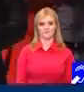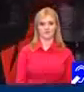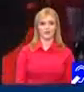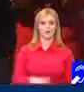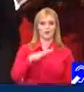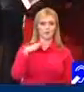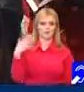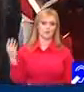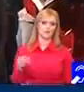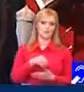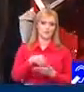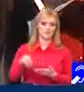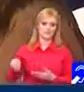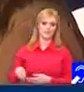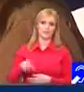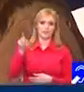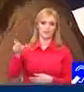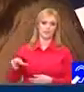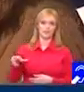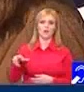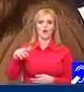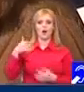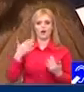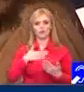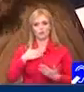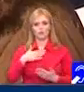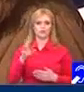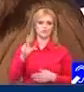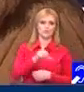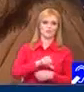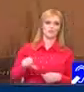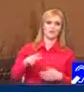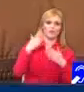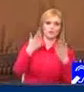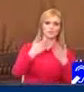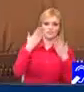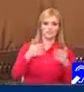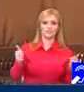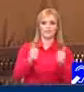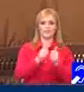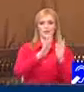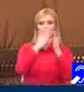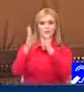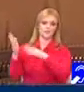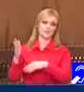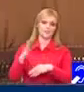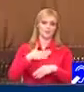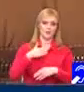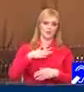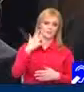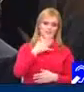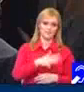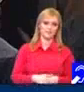Opere ale scriitorilor naționali și universali au fost lecturate în fața Bibliotecii Naționale. Am mobilizat bibliotecarii, am